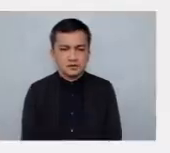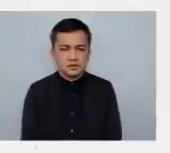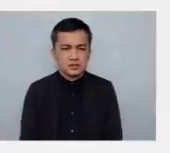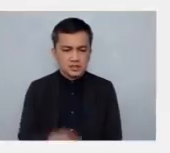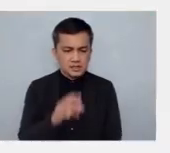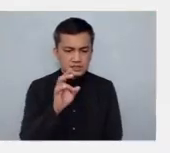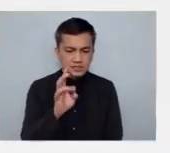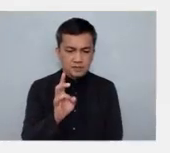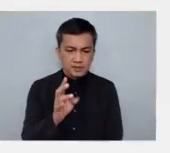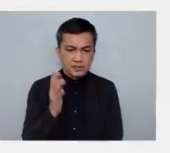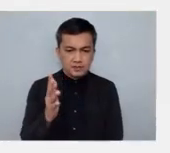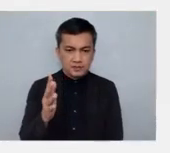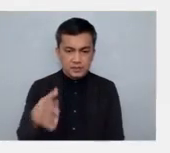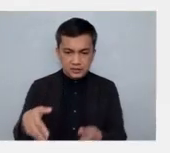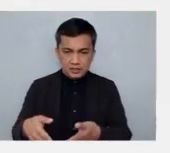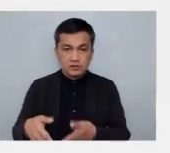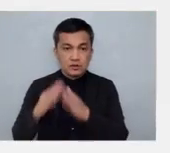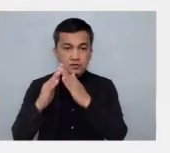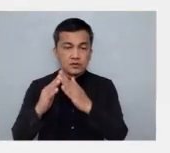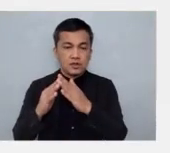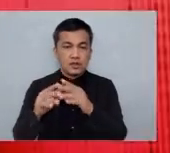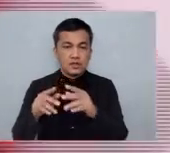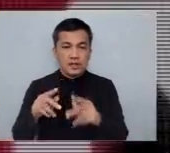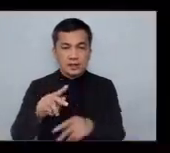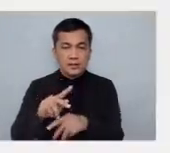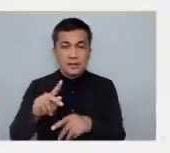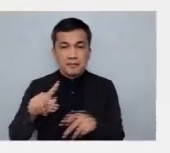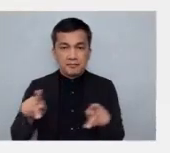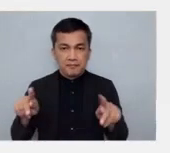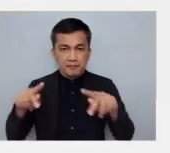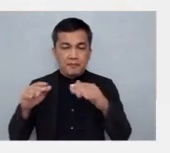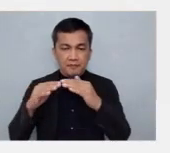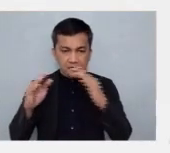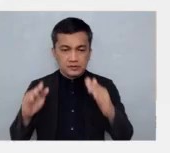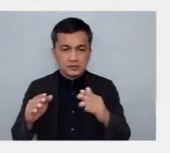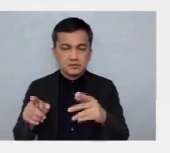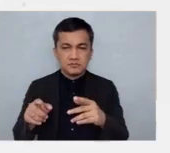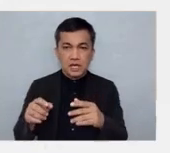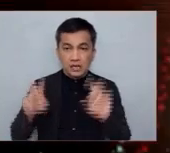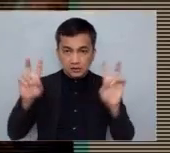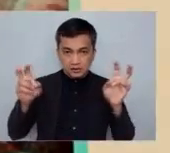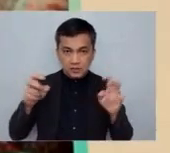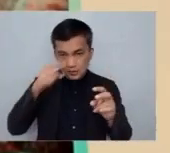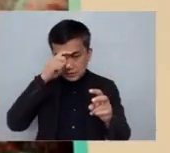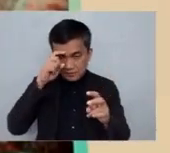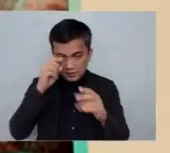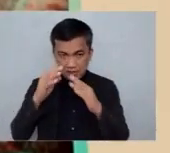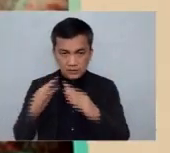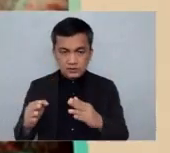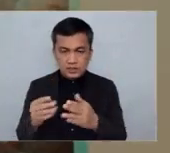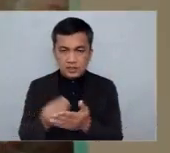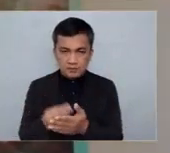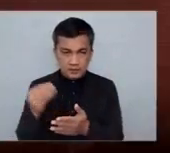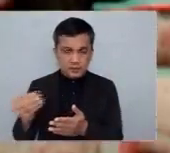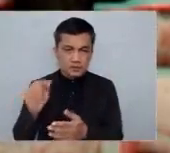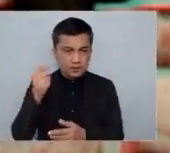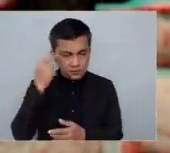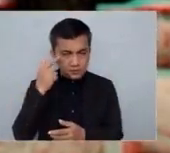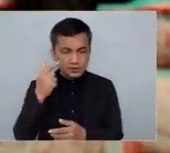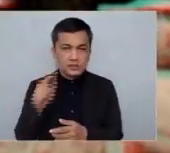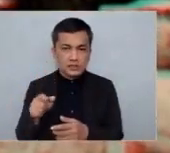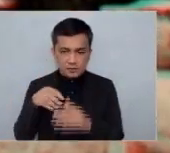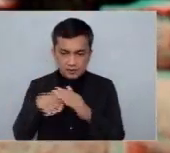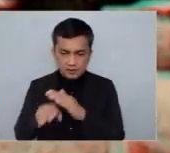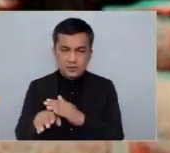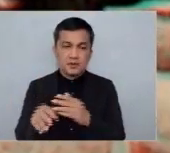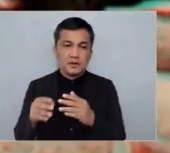Kwentos, 1750s nang itayo ang palasyo bilang isang summer house hanggang sa binili ito ng estado at naging tirahan ng mga pangulo. Bawat